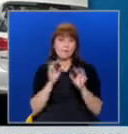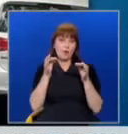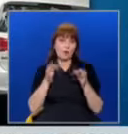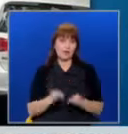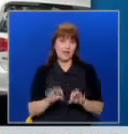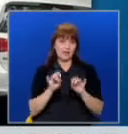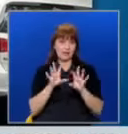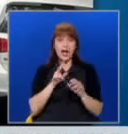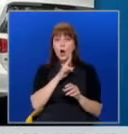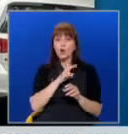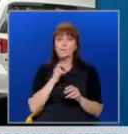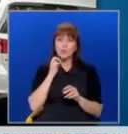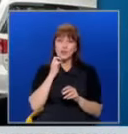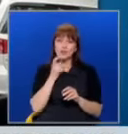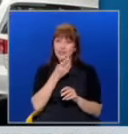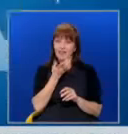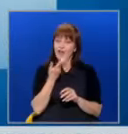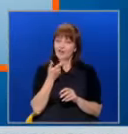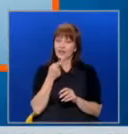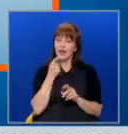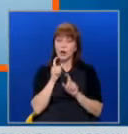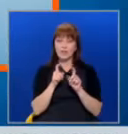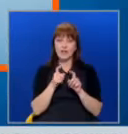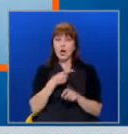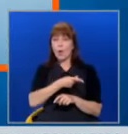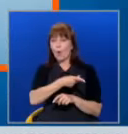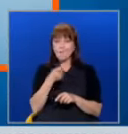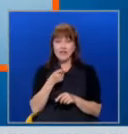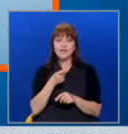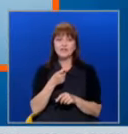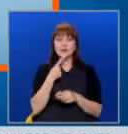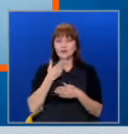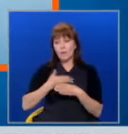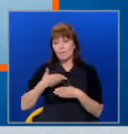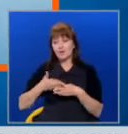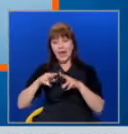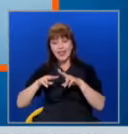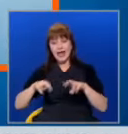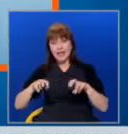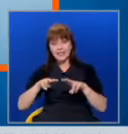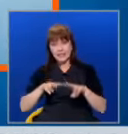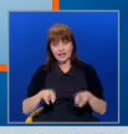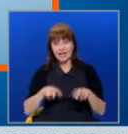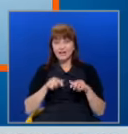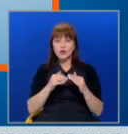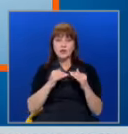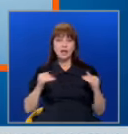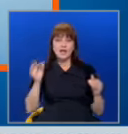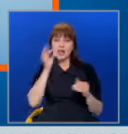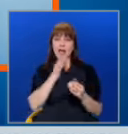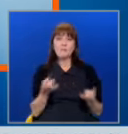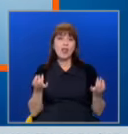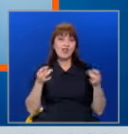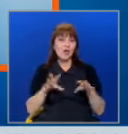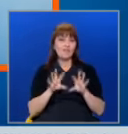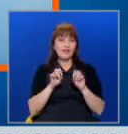От полицията в Южна Африка коментираха така. Убийството все още е в процес на разследване. На този етап няма нова информация.